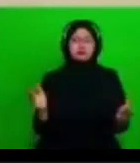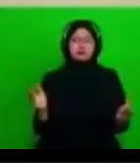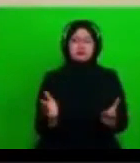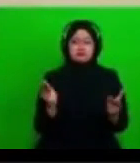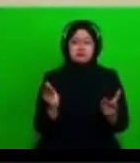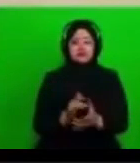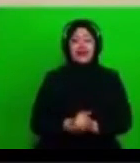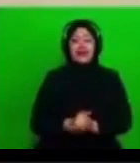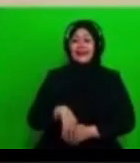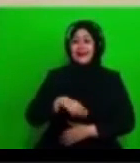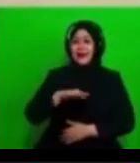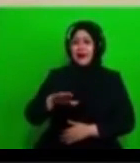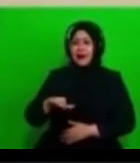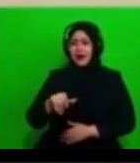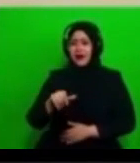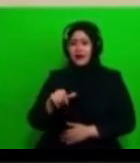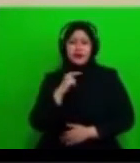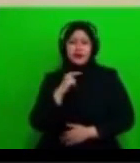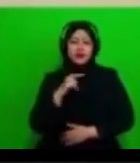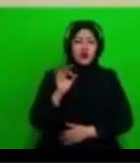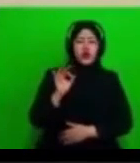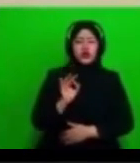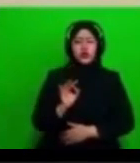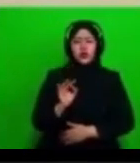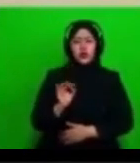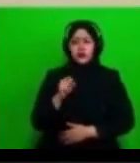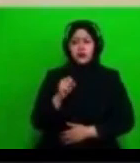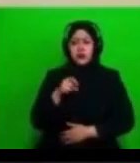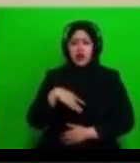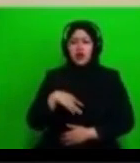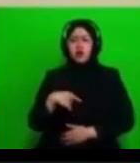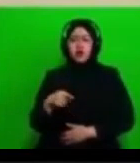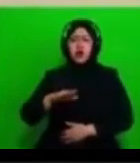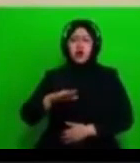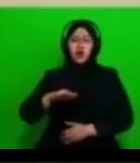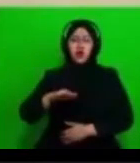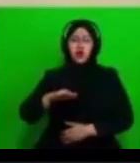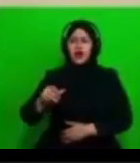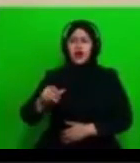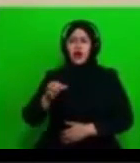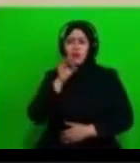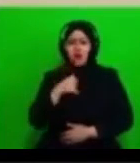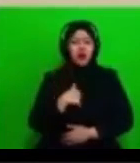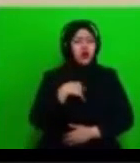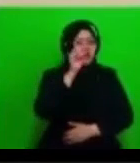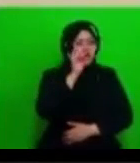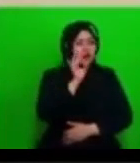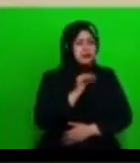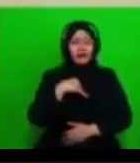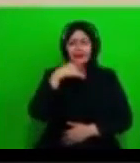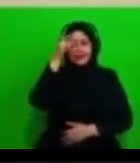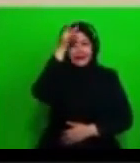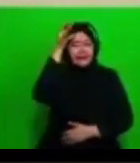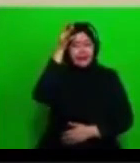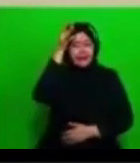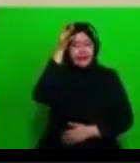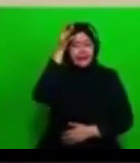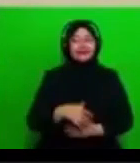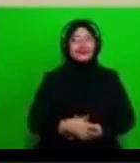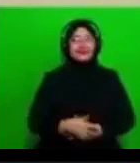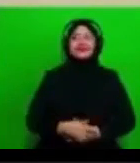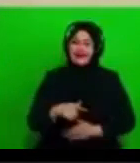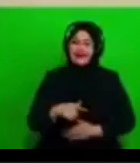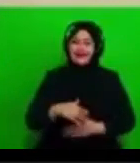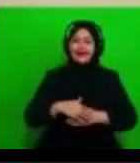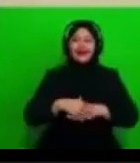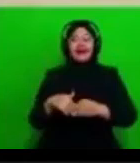jangan mau kalah sama anaknya ya Pak, biasanya jangan mau dibohongi nih biasanya kalau masalah. Gimana, dan memahami bahwa treatment itu